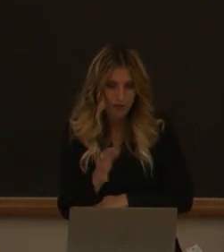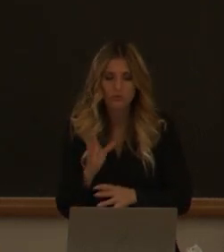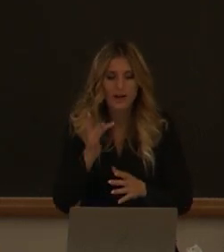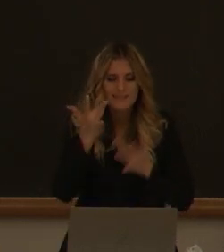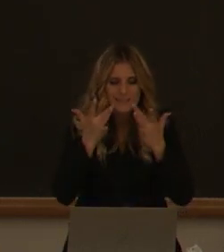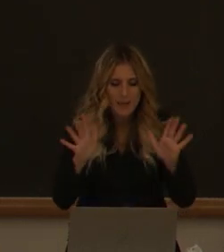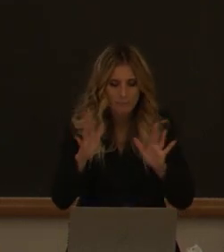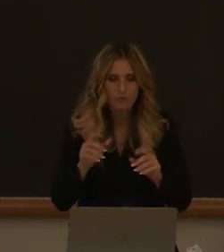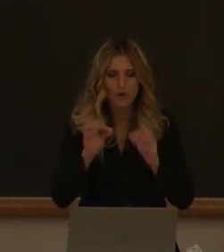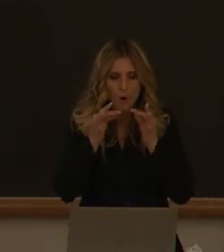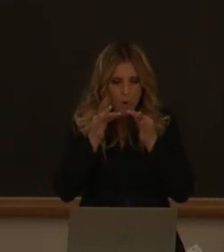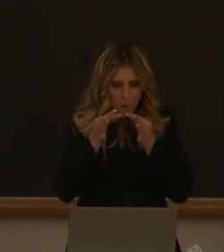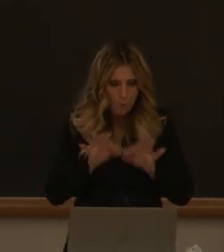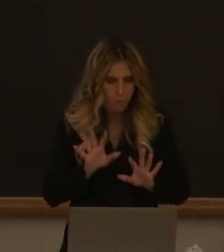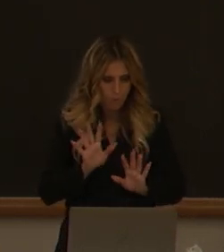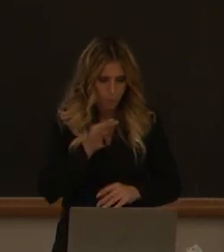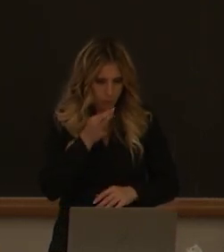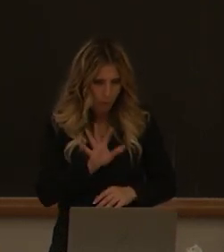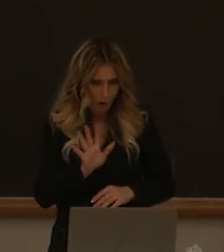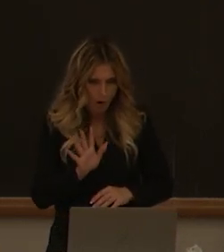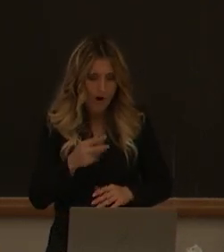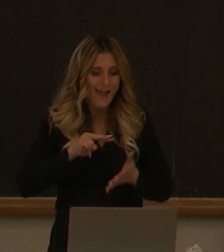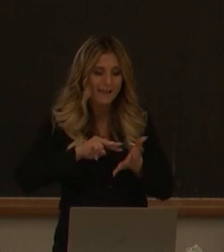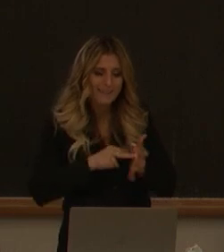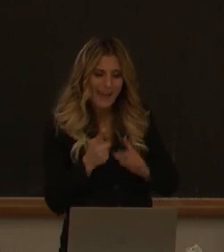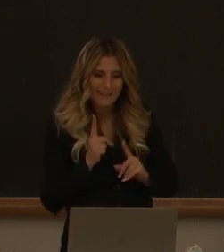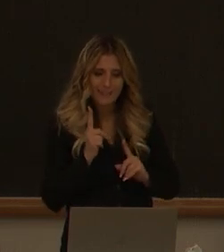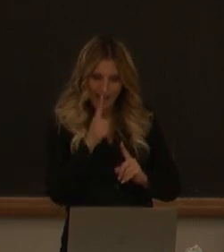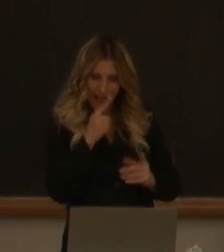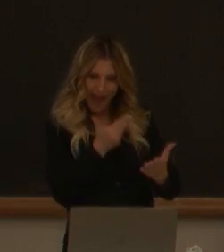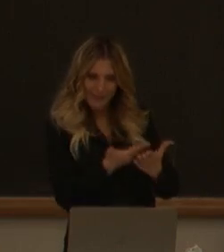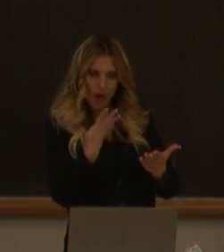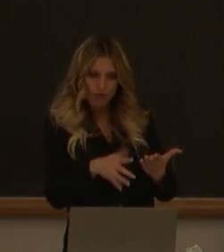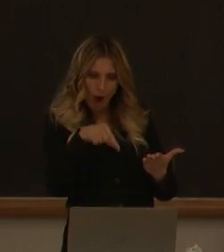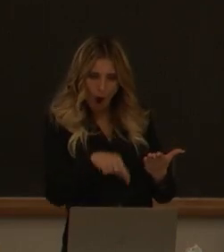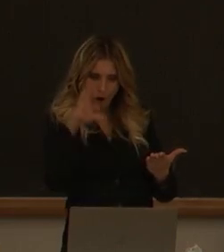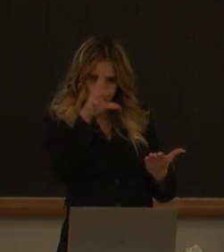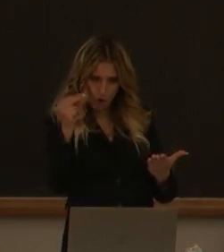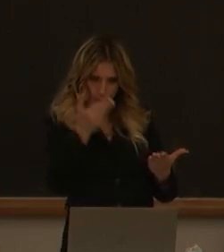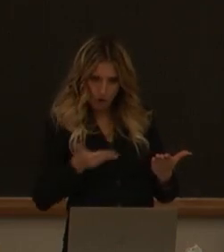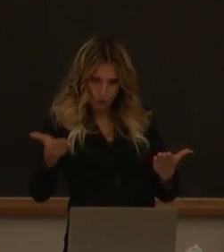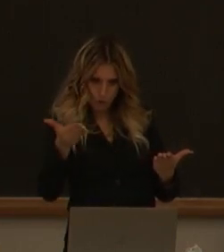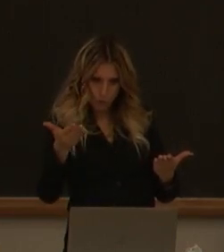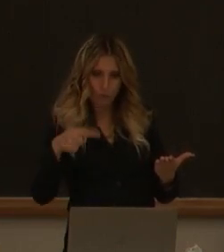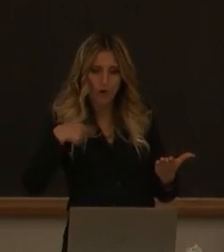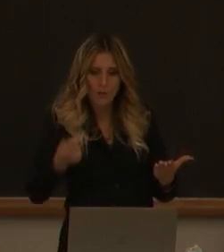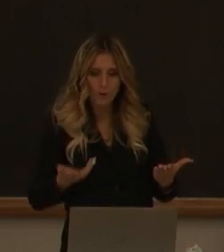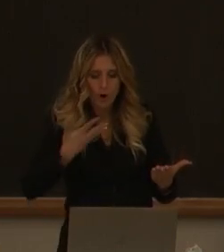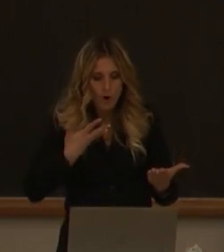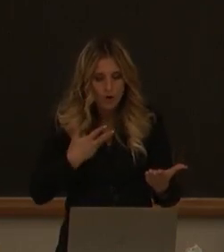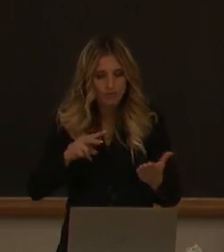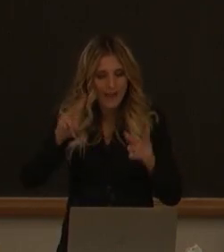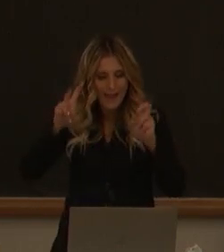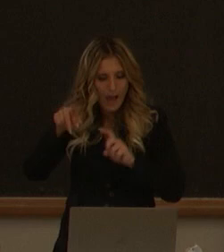semplicemente applicando dappertutto le tecniche più efficienti già oggi conosciute. Però poi c'è il tema della